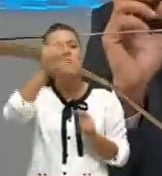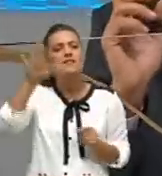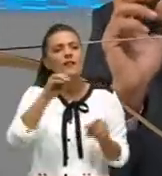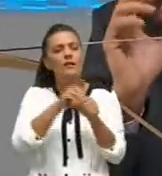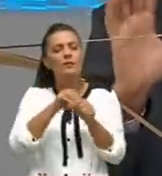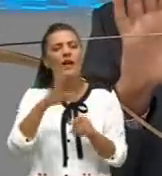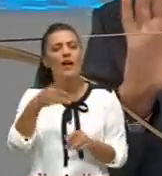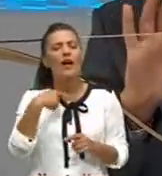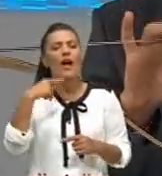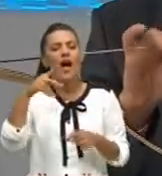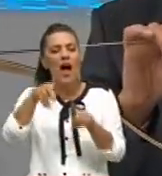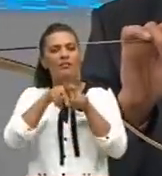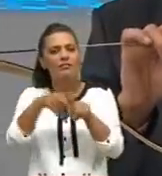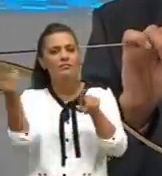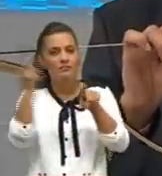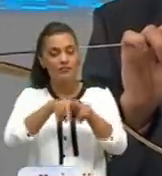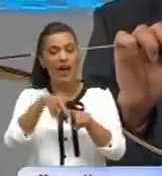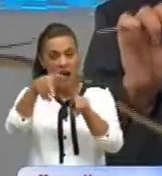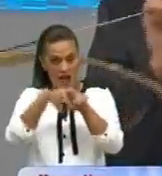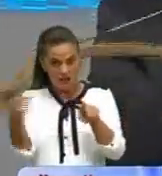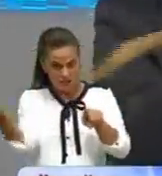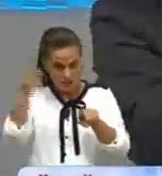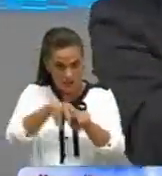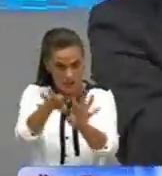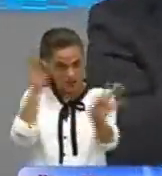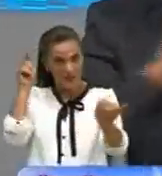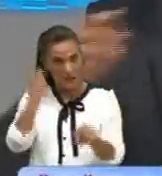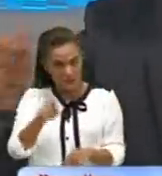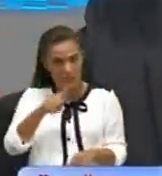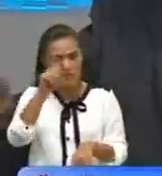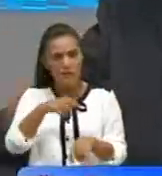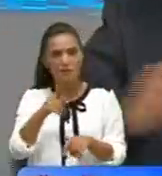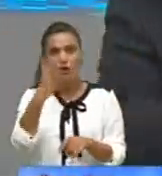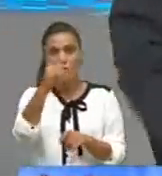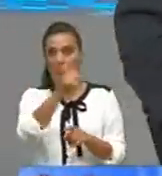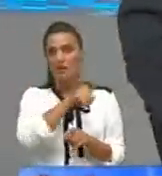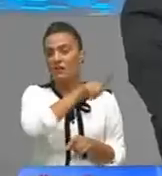atlıdır. Evet. evet. At üzerinde ok atacağınız zaman ve dört bir yana ok